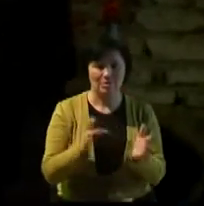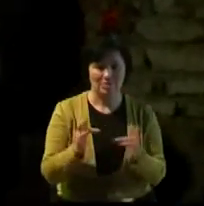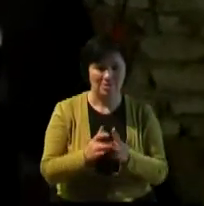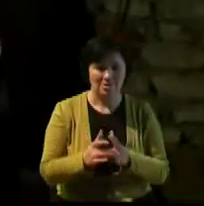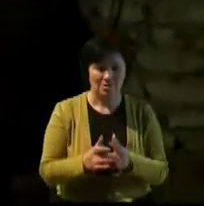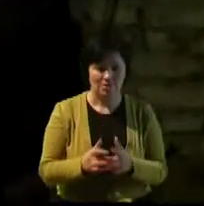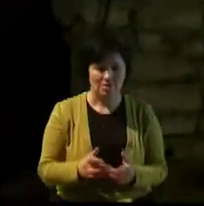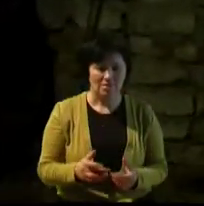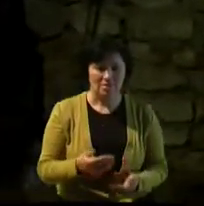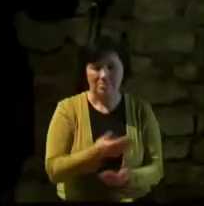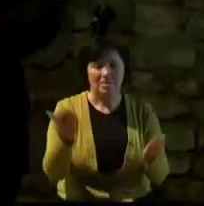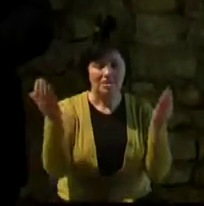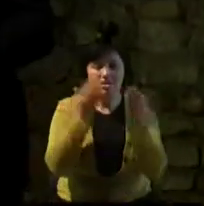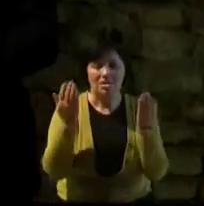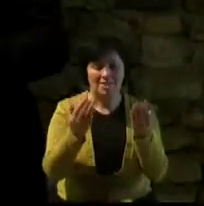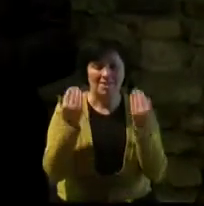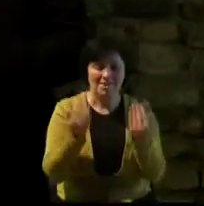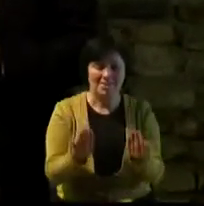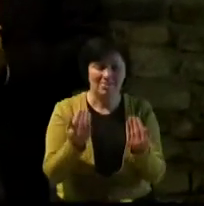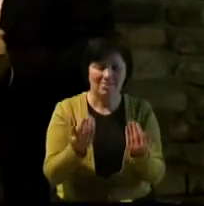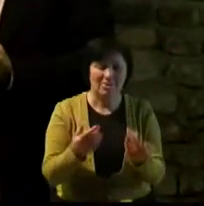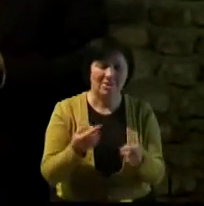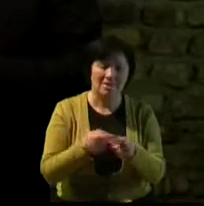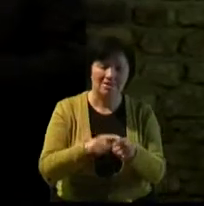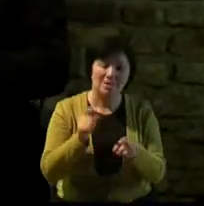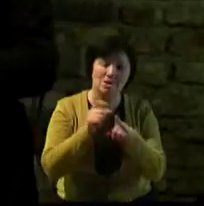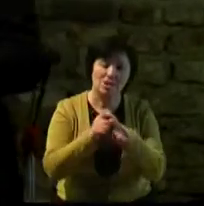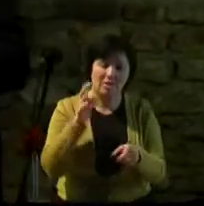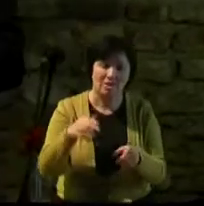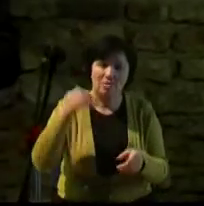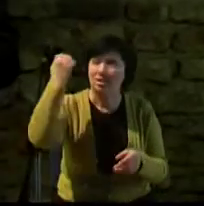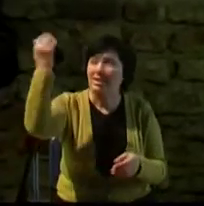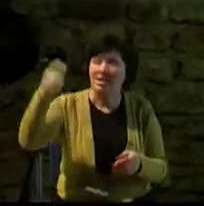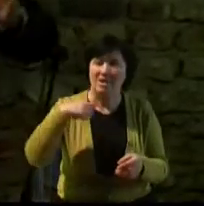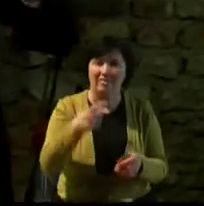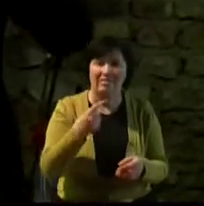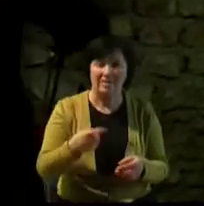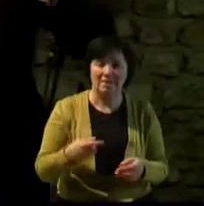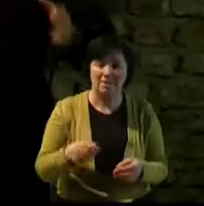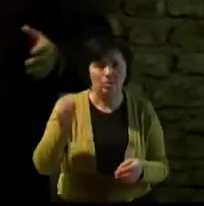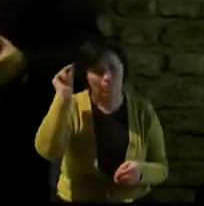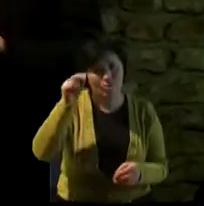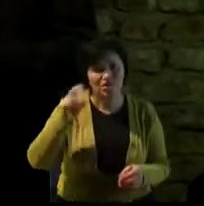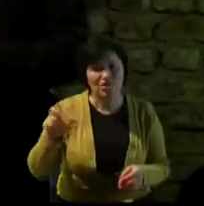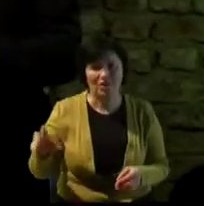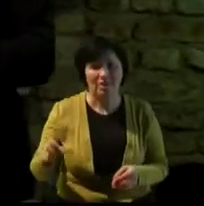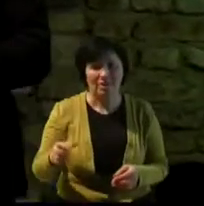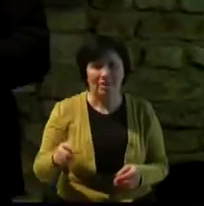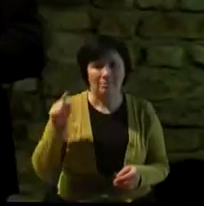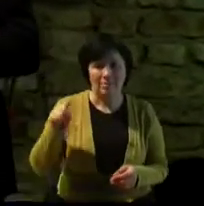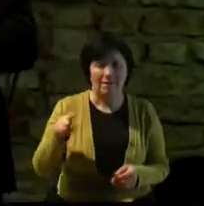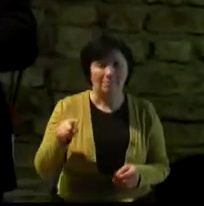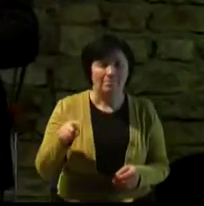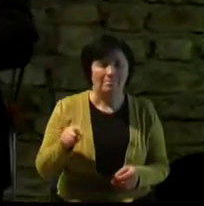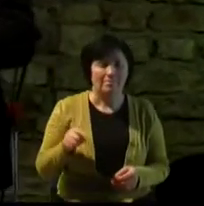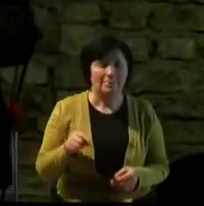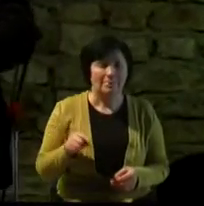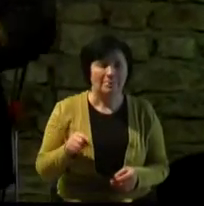Бог. Мы же по-другому мыслим. Не все мы понимаем, не все открыто для нас,